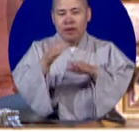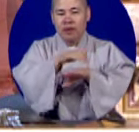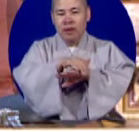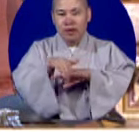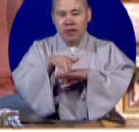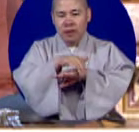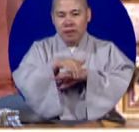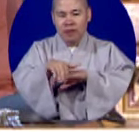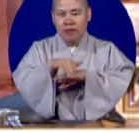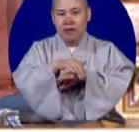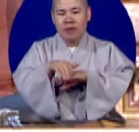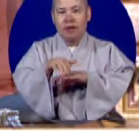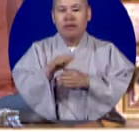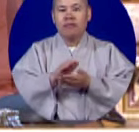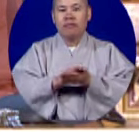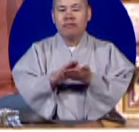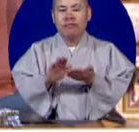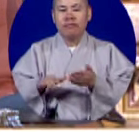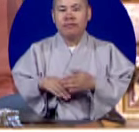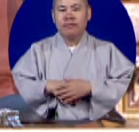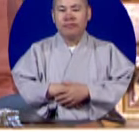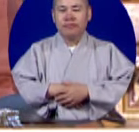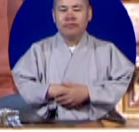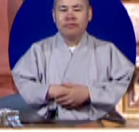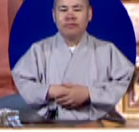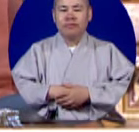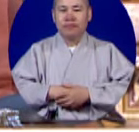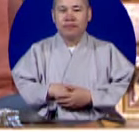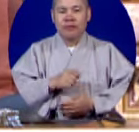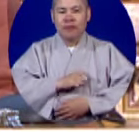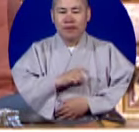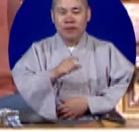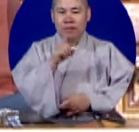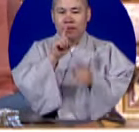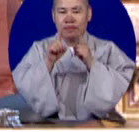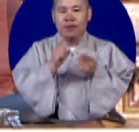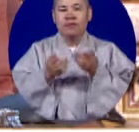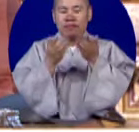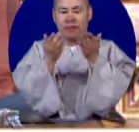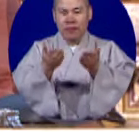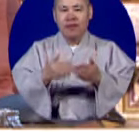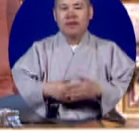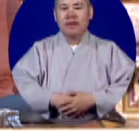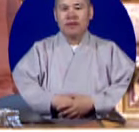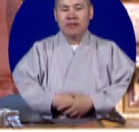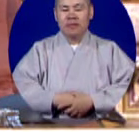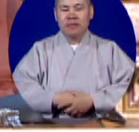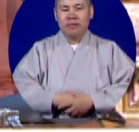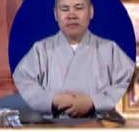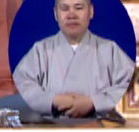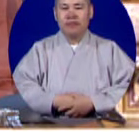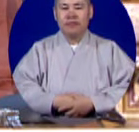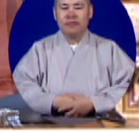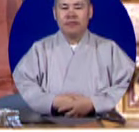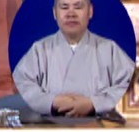육바라밀과 십바라밀 이런 제목으로 말씀드리겠습니다.